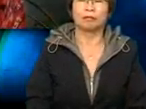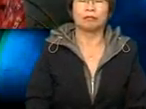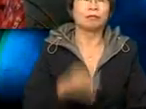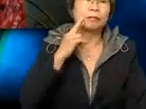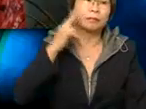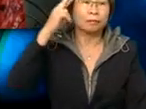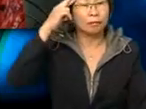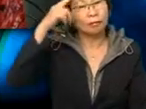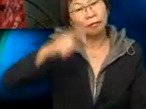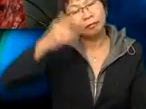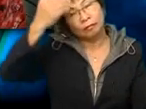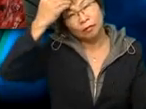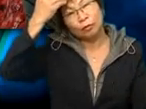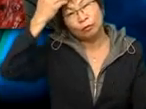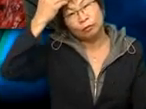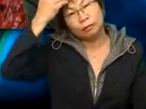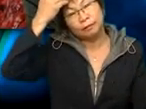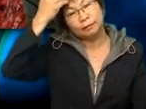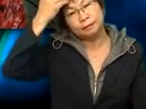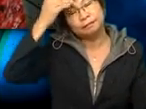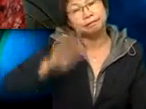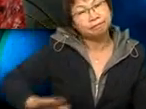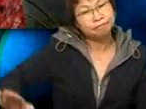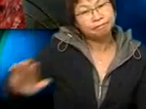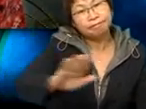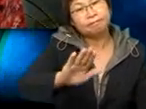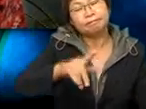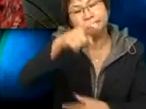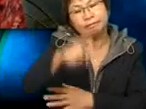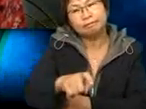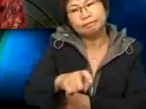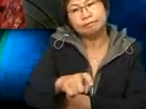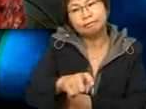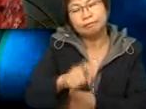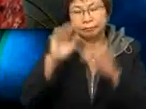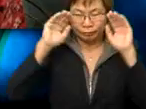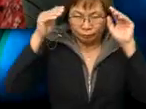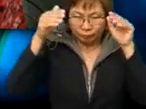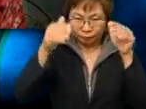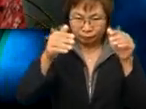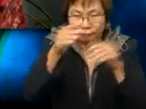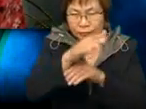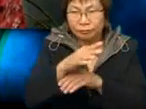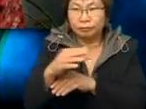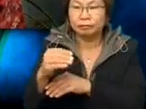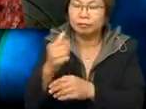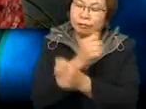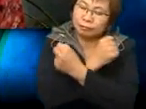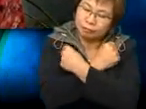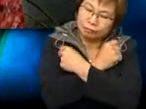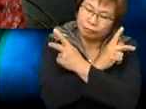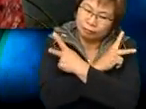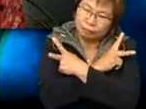Remaja perlu sedar bahawa mereka memerlukan perhatian dan kasih sayang.